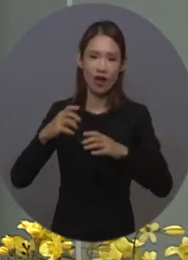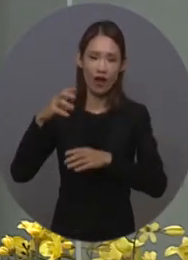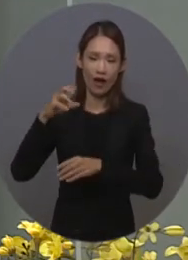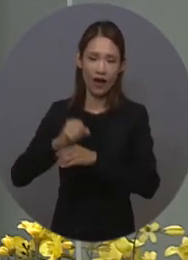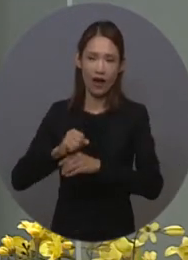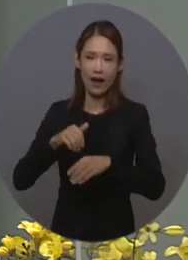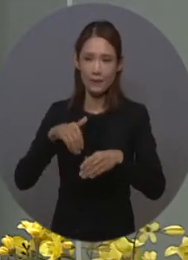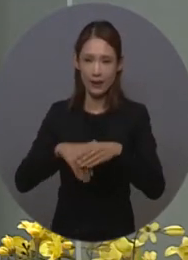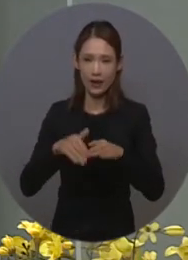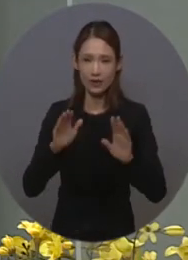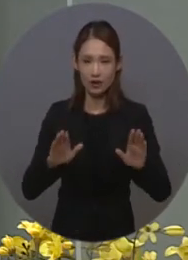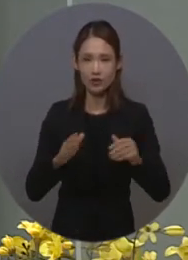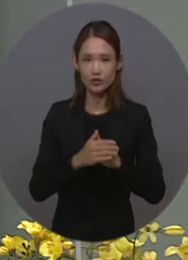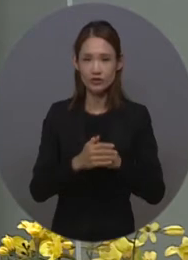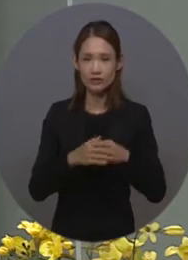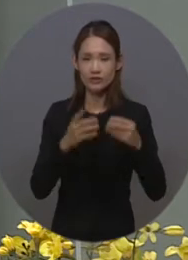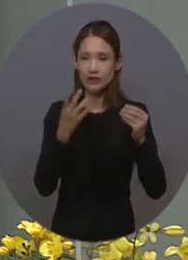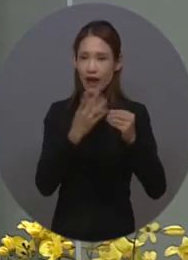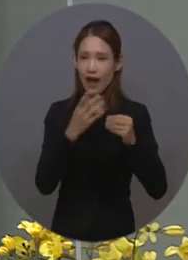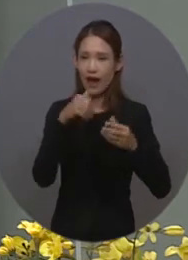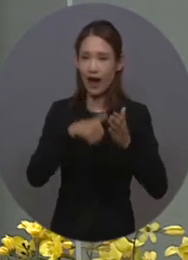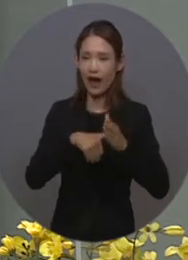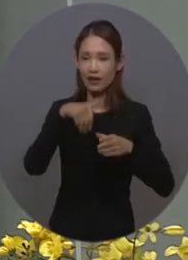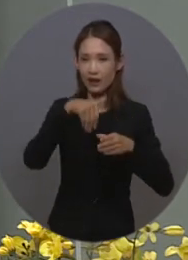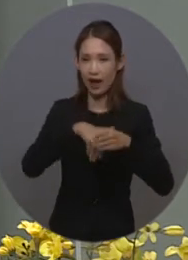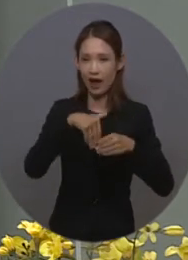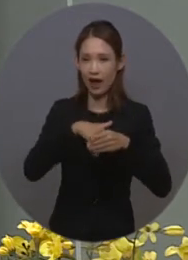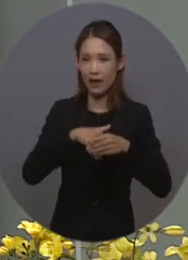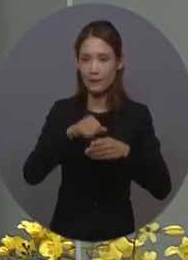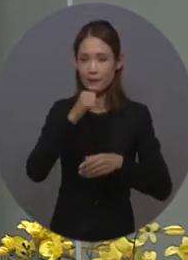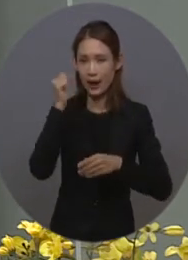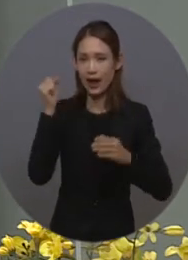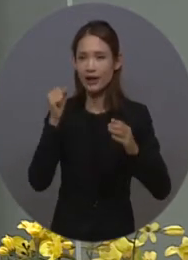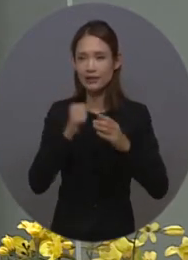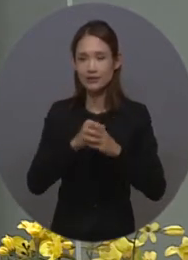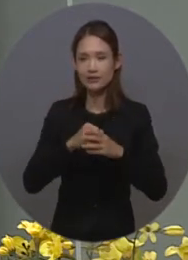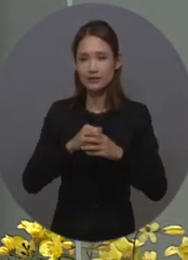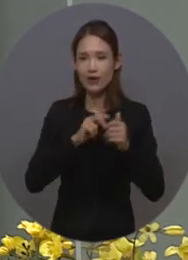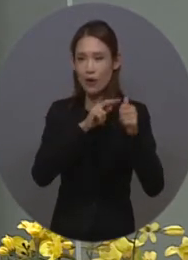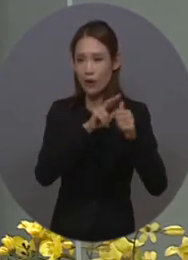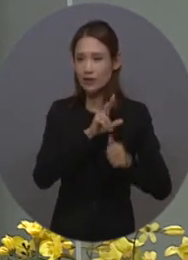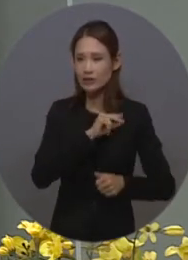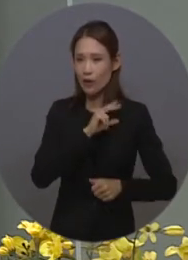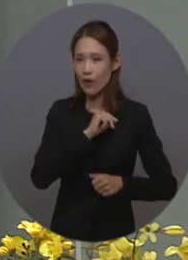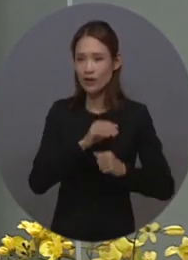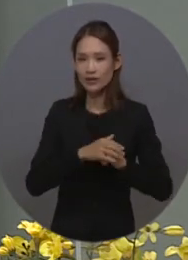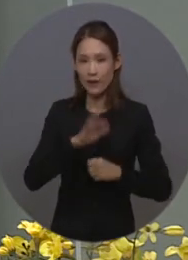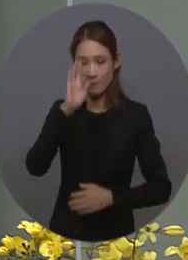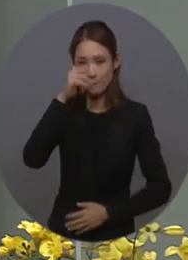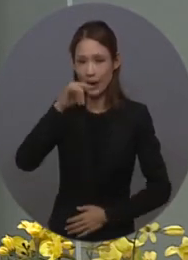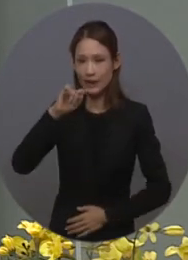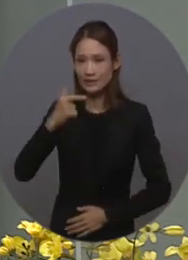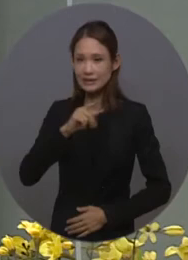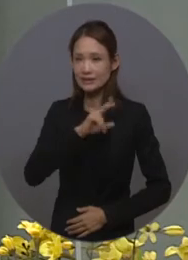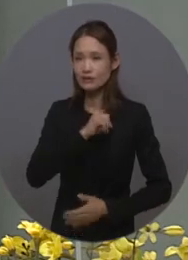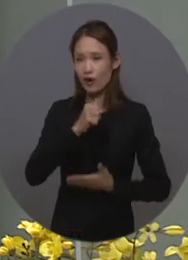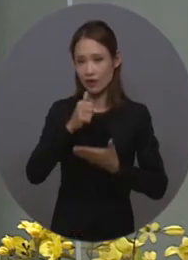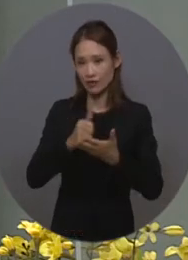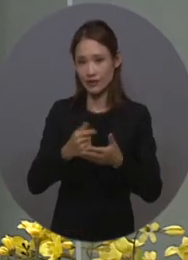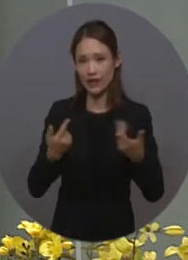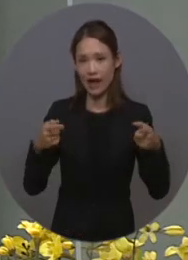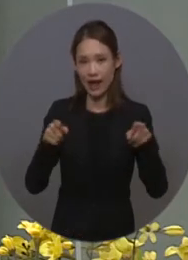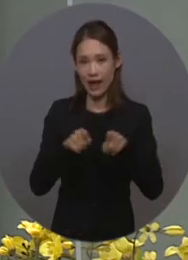계시고 현역 4선으로 지금 뛰고 계십니다. 우리 박진 의원님을 모실 텐데요. 여러분 함께